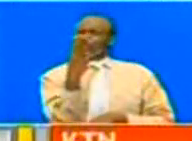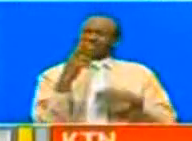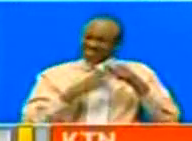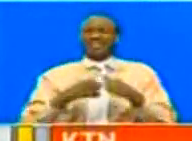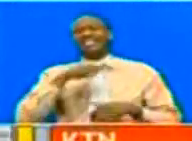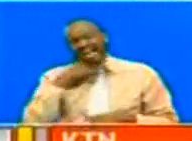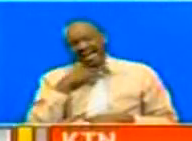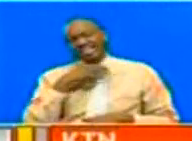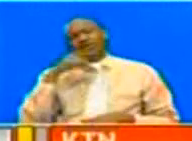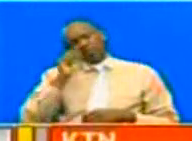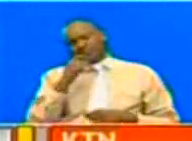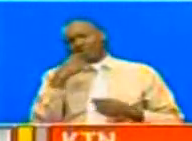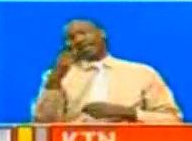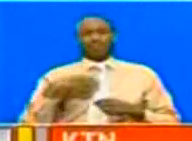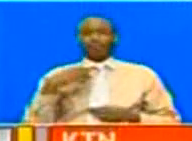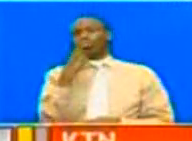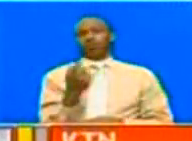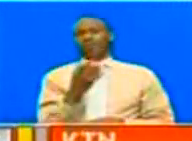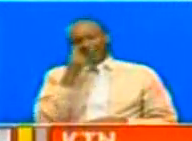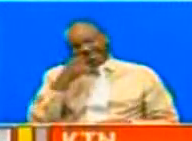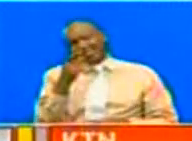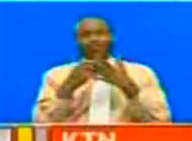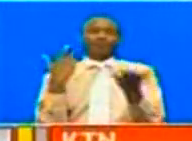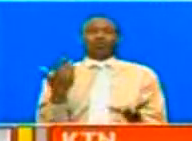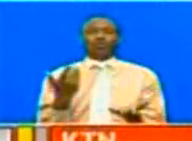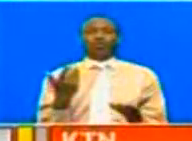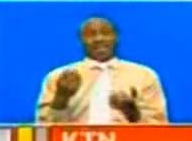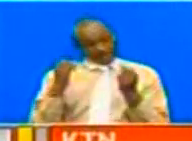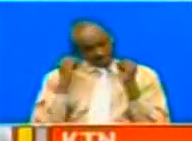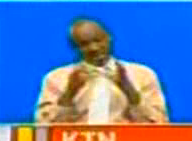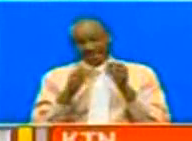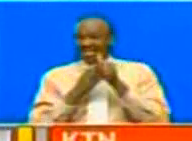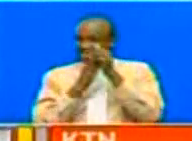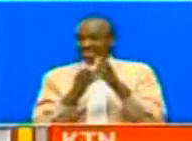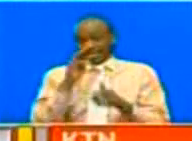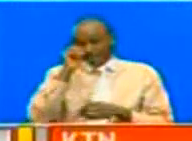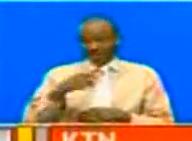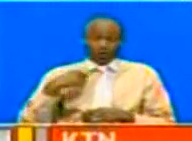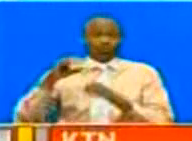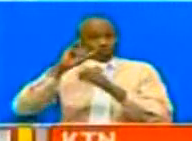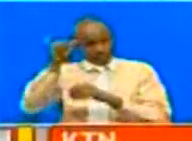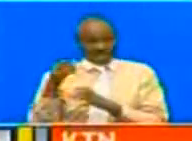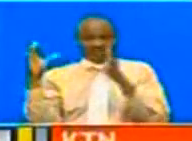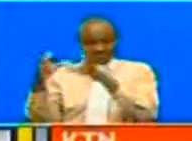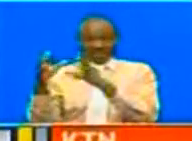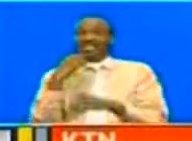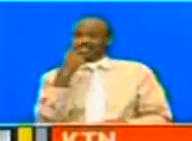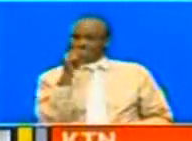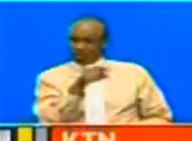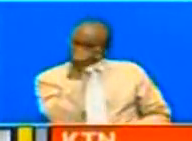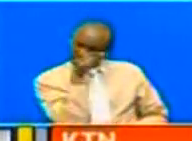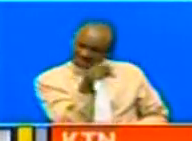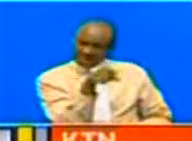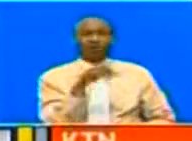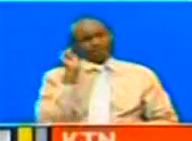Garissa ndiposa ajitokeze. Baadhi ya wabunge wa Jubilee wameungana na Wakenya wengine kumshinikiza kiongozi huyo wa